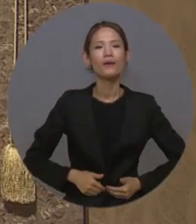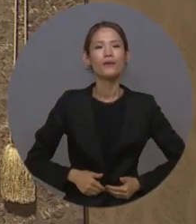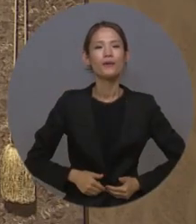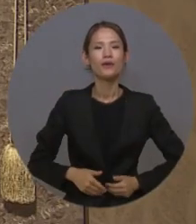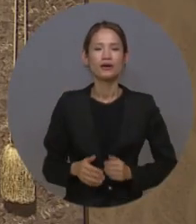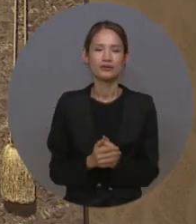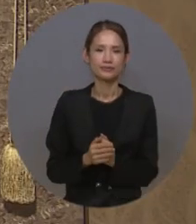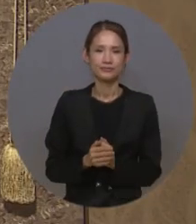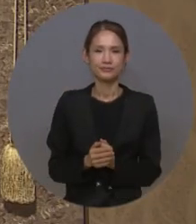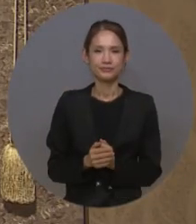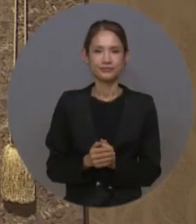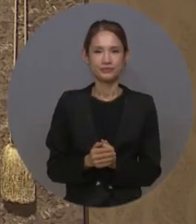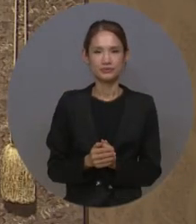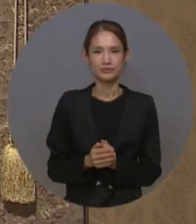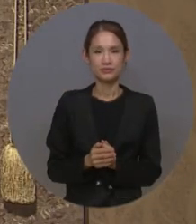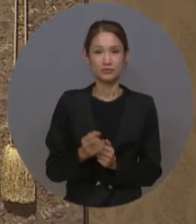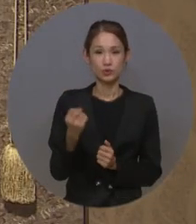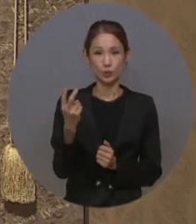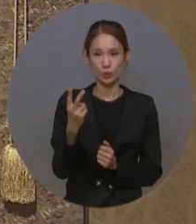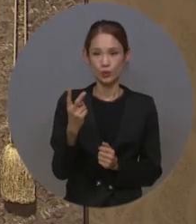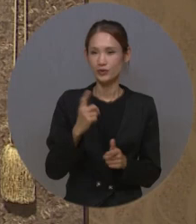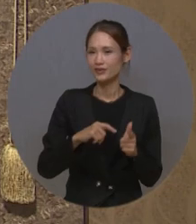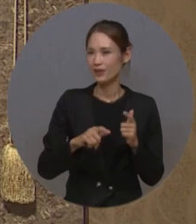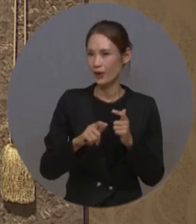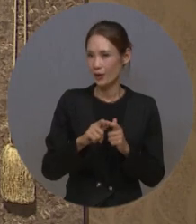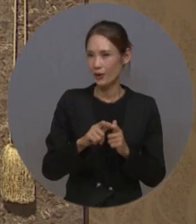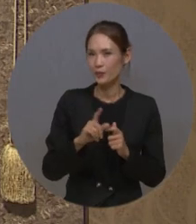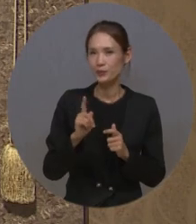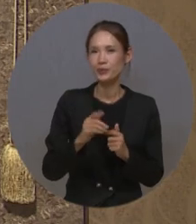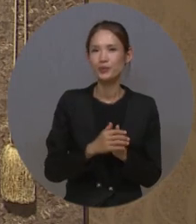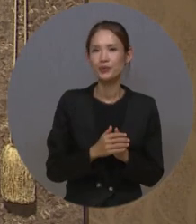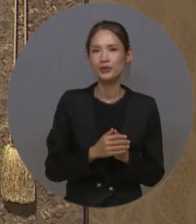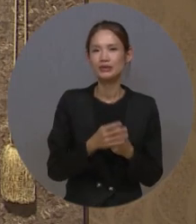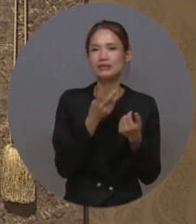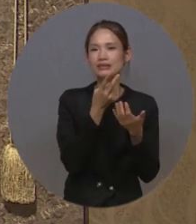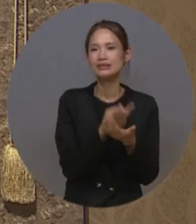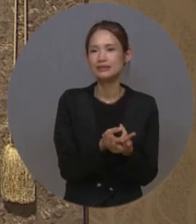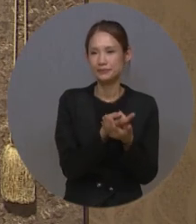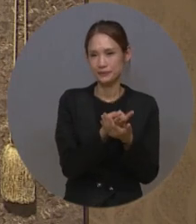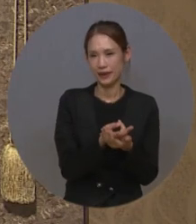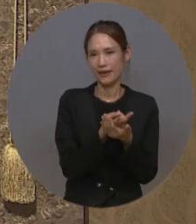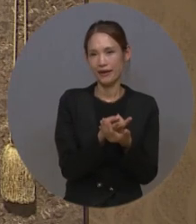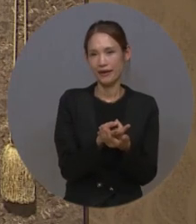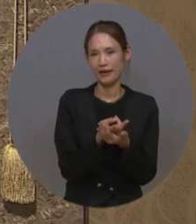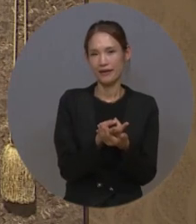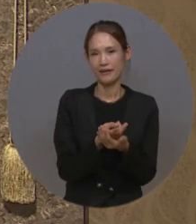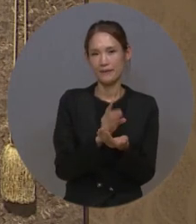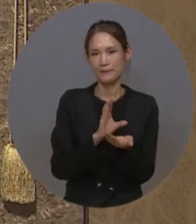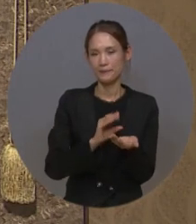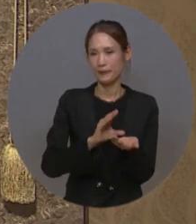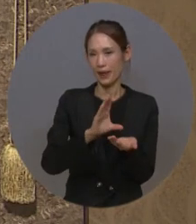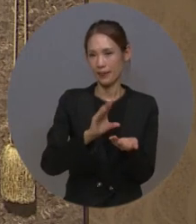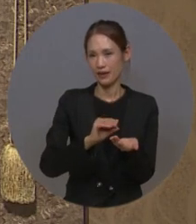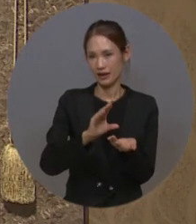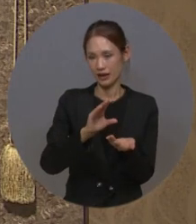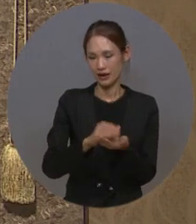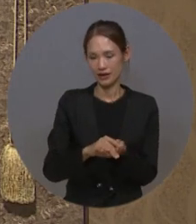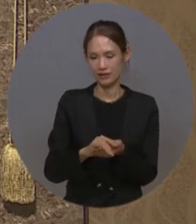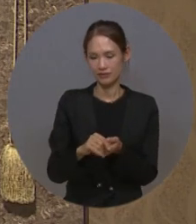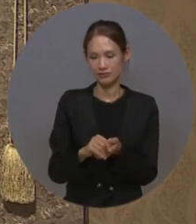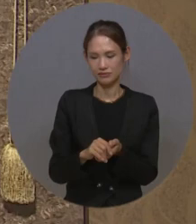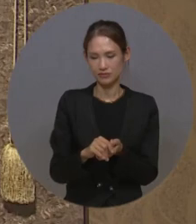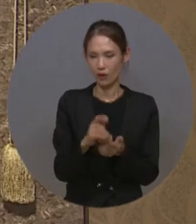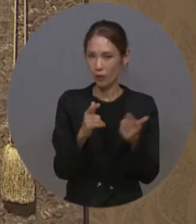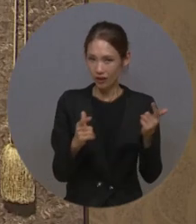오. 거기다 또 중요한 게 침대 상태, 침구 매트리스가 딱딱하냐 높으냐에 따라서도